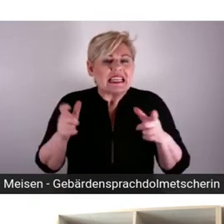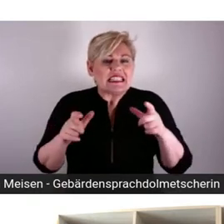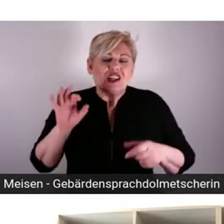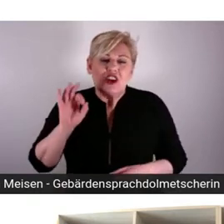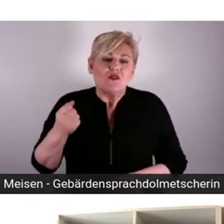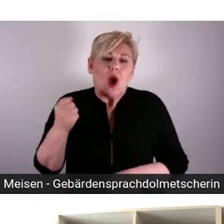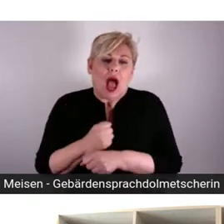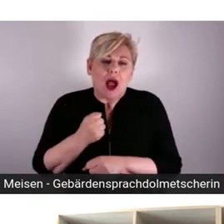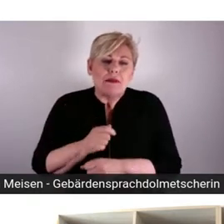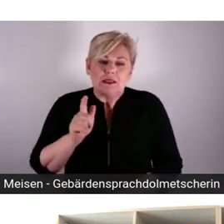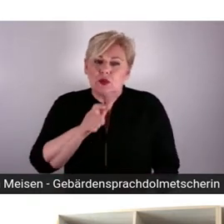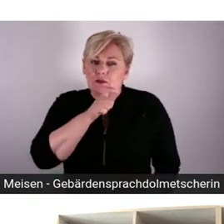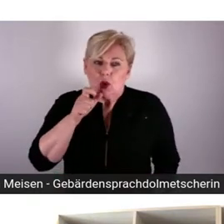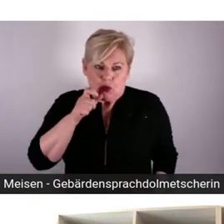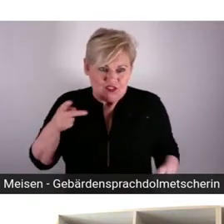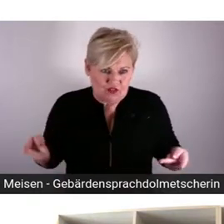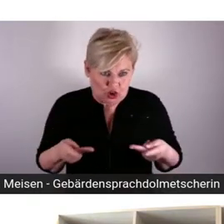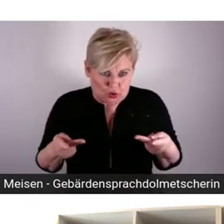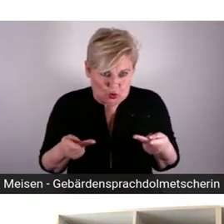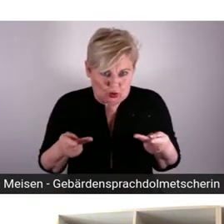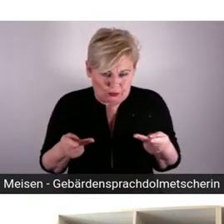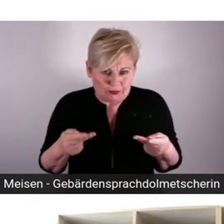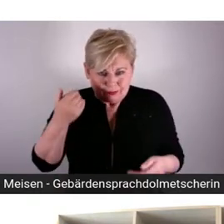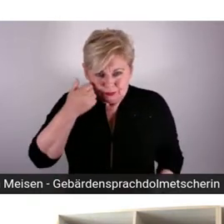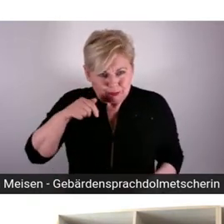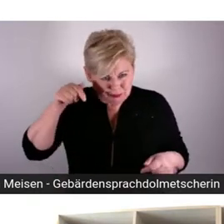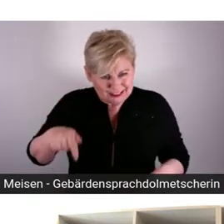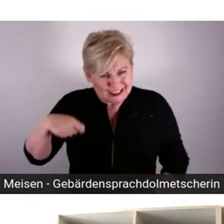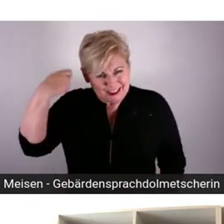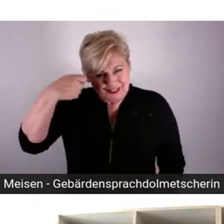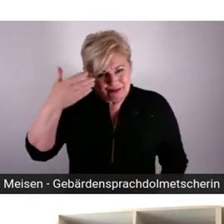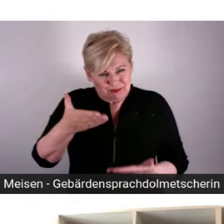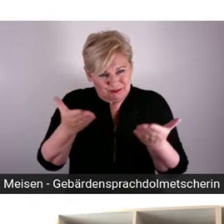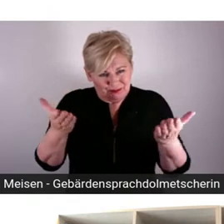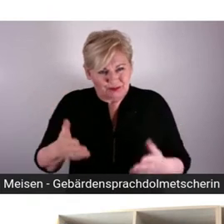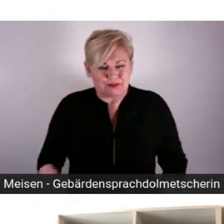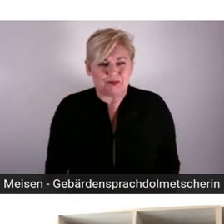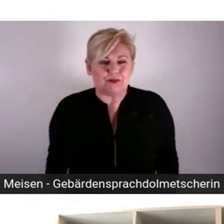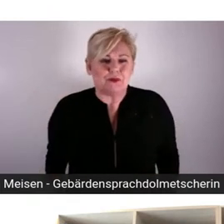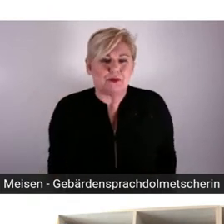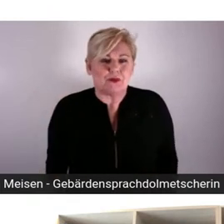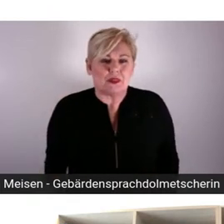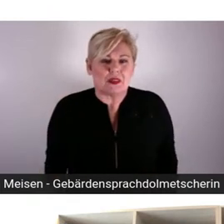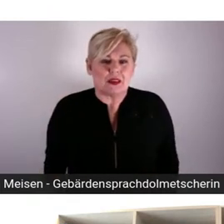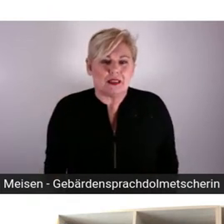Arbeits- und Berufsförderung. Und ich bitte darum, jetzt diesen Einspieler zu starten.